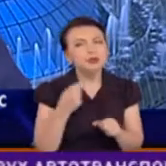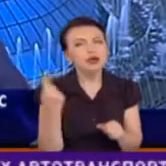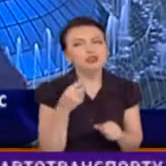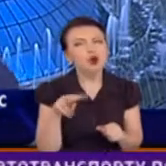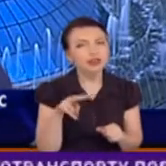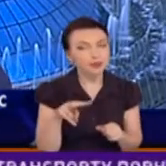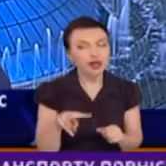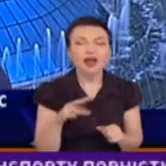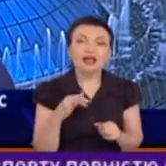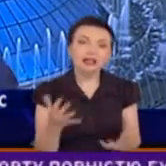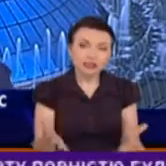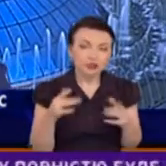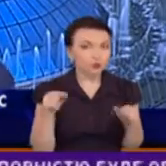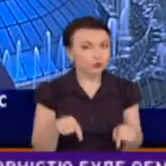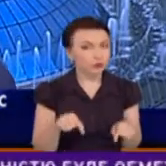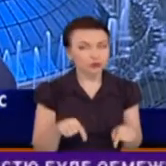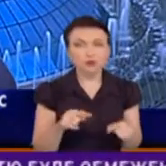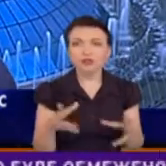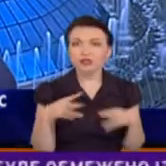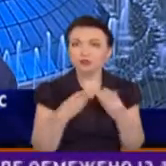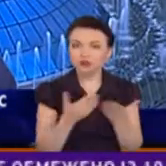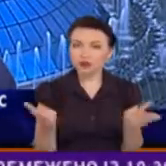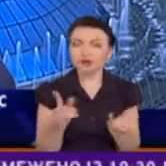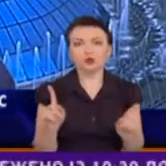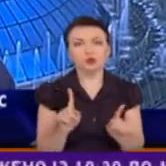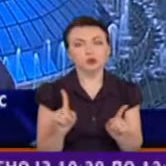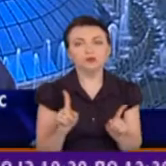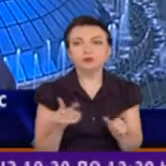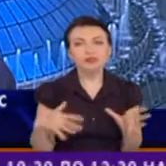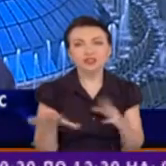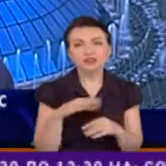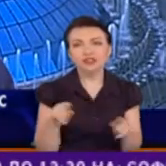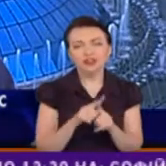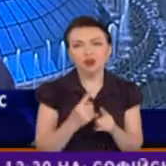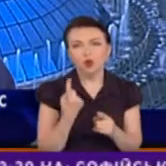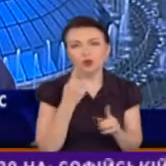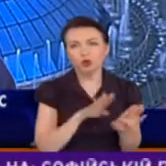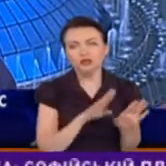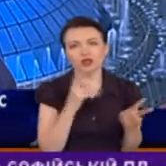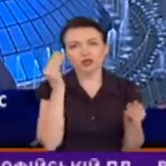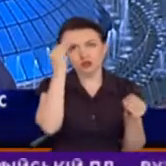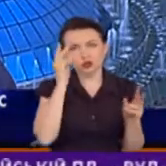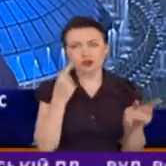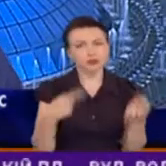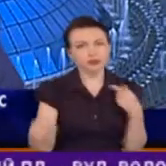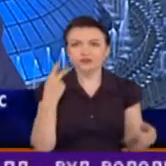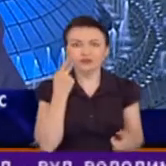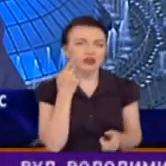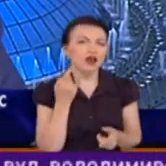як з'ясуємо тут в студії разом з вами, що не все так однозначно, і розмови про те,